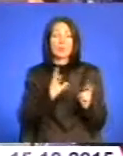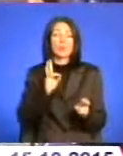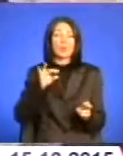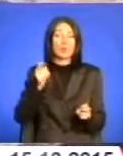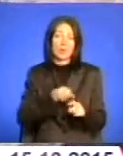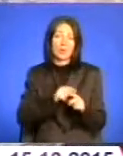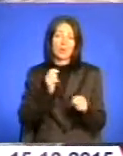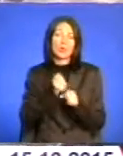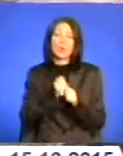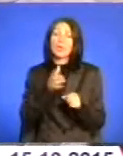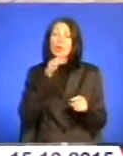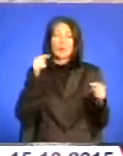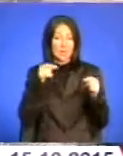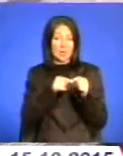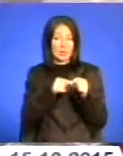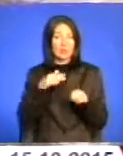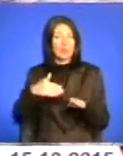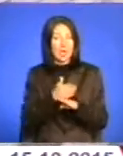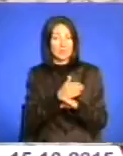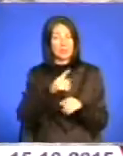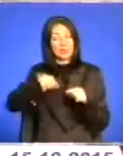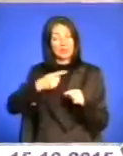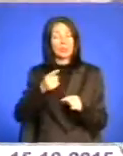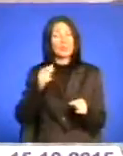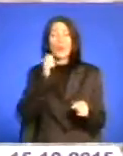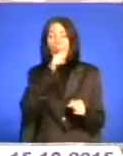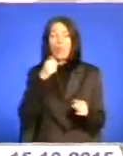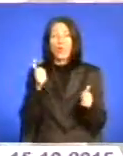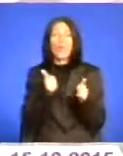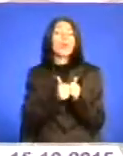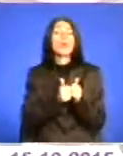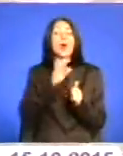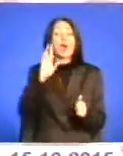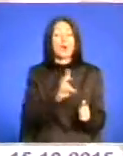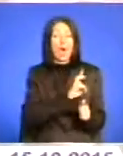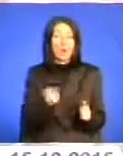роботи. Наступного року біля храму з'явиться ще і дитячий майданчик.